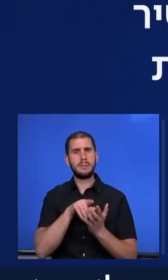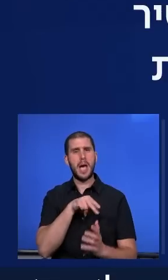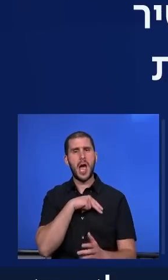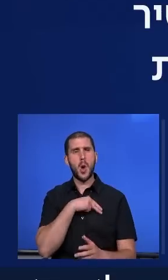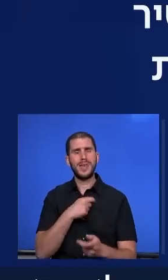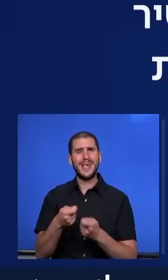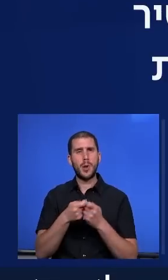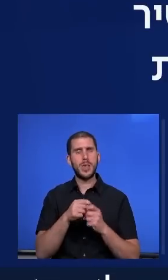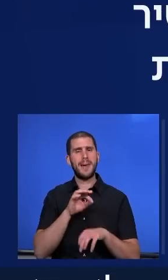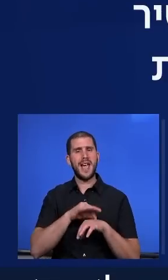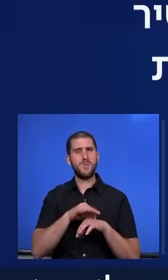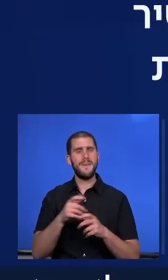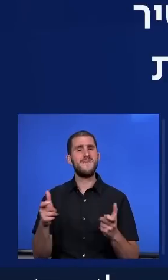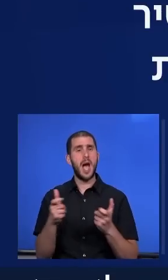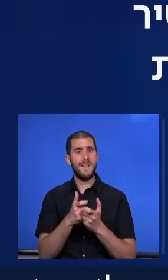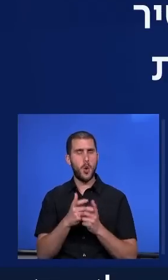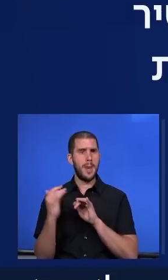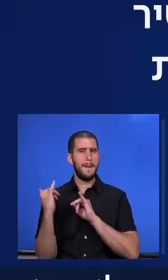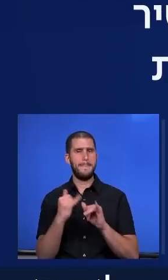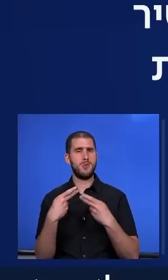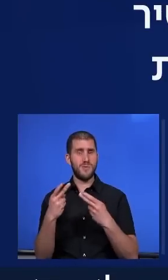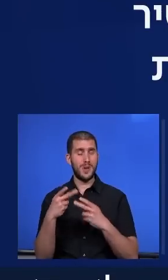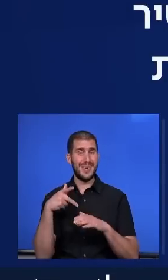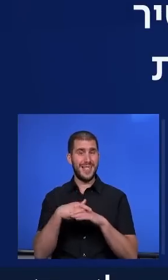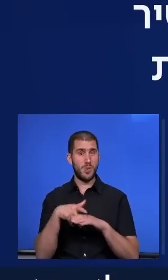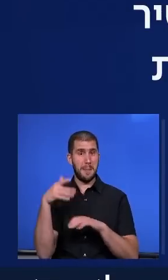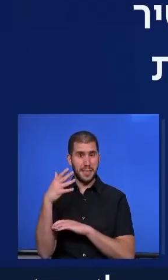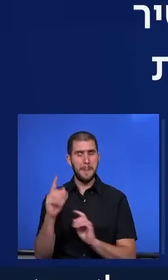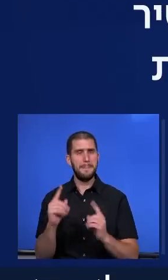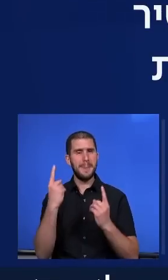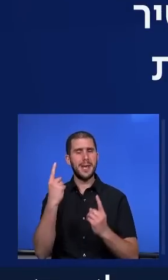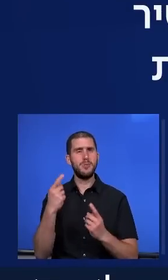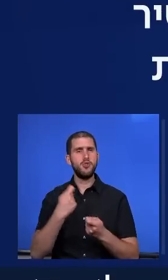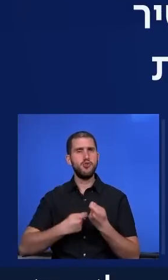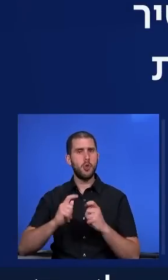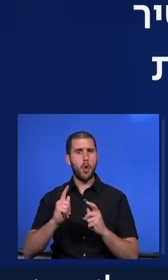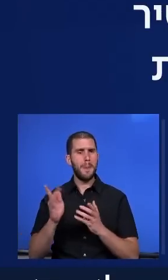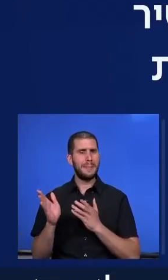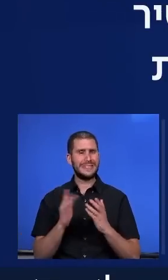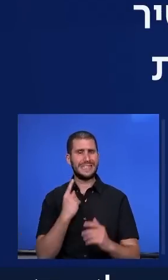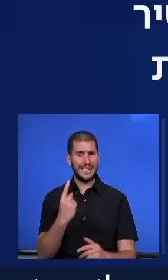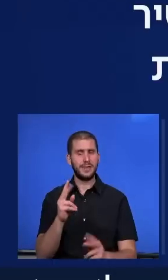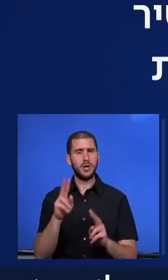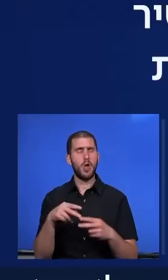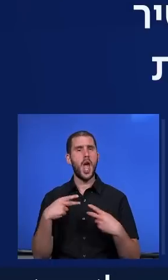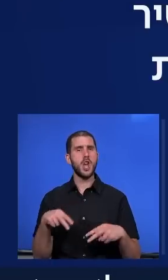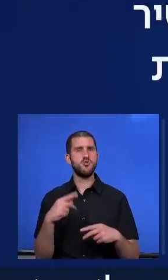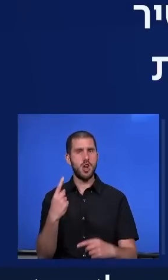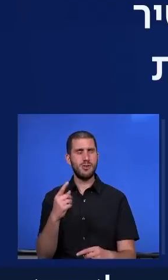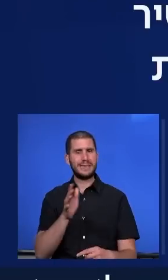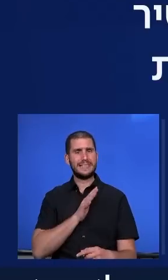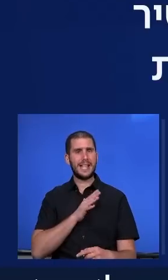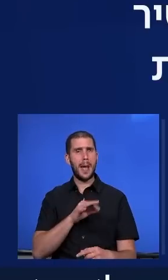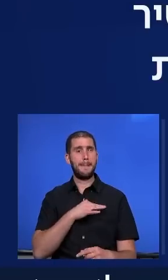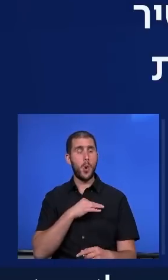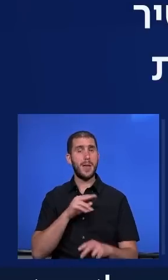הארגונים הרפואיים והחברות המשווקות. התערבות המדינה נעשית במקרים בהם השוק לא מסדיר את עצמו ויש חשש לסכנה לבריאות